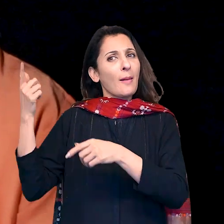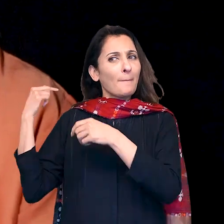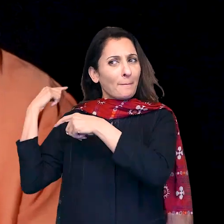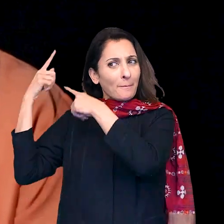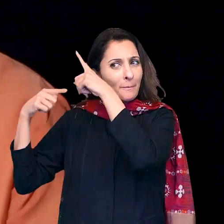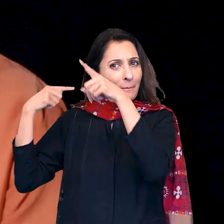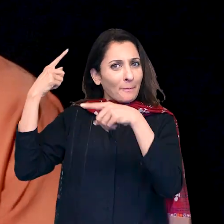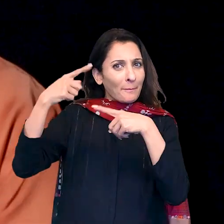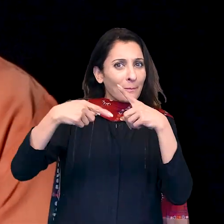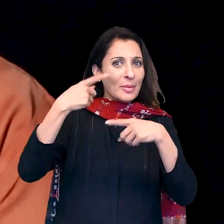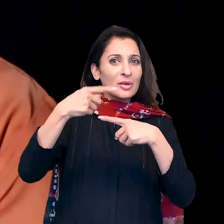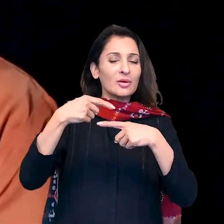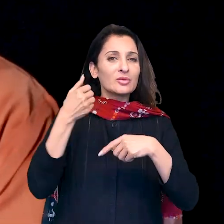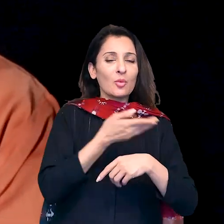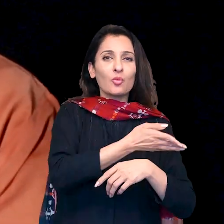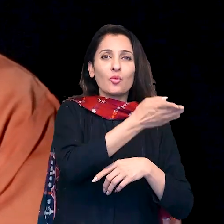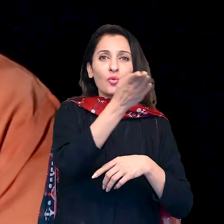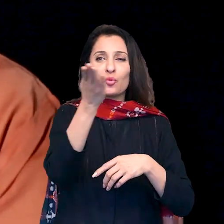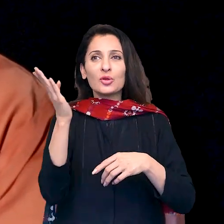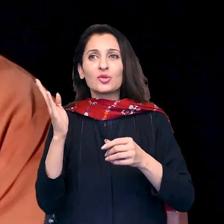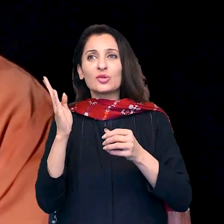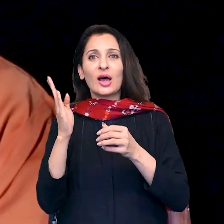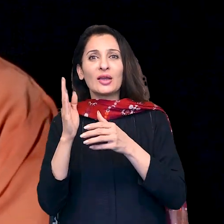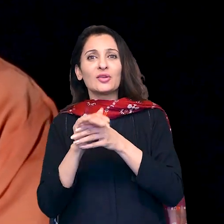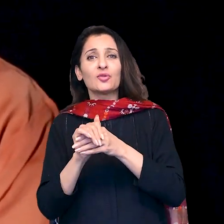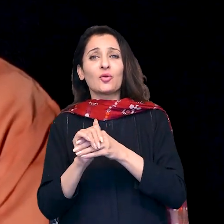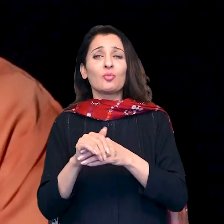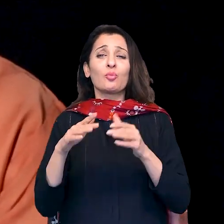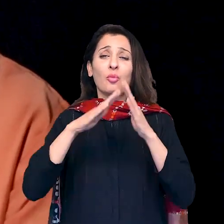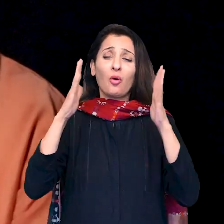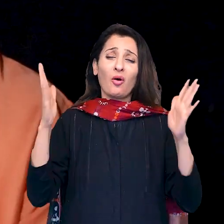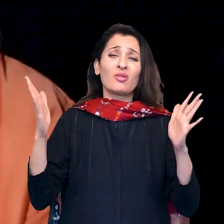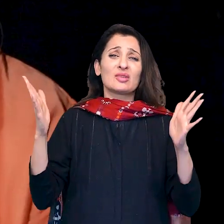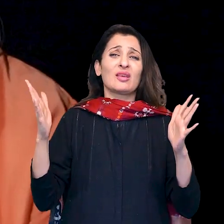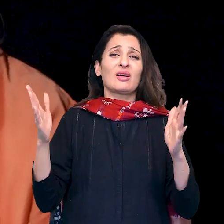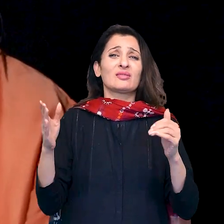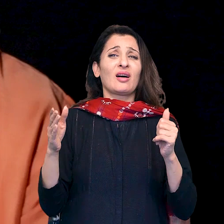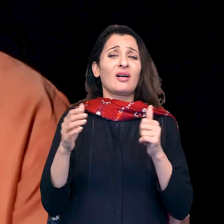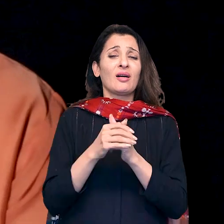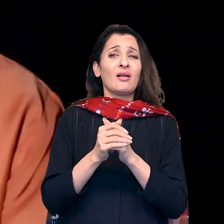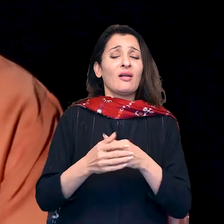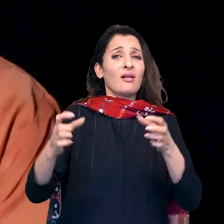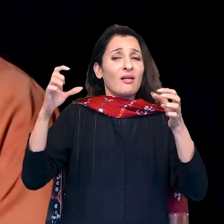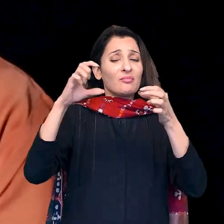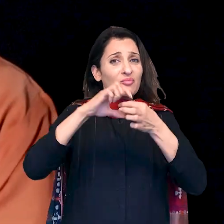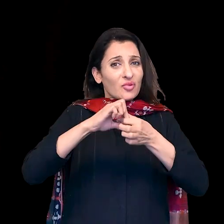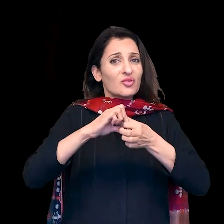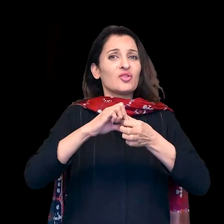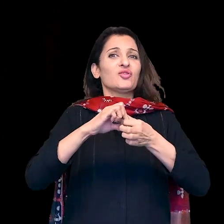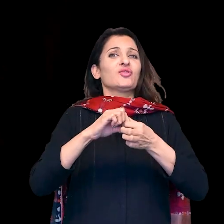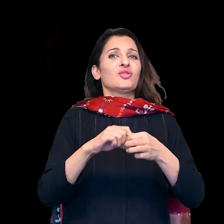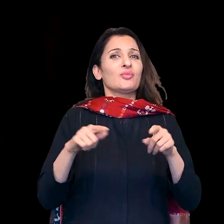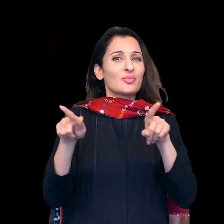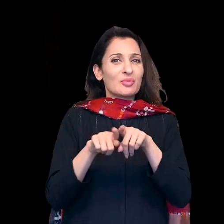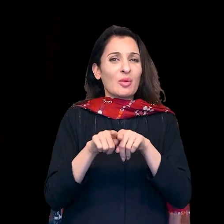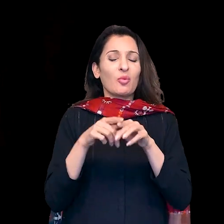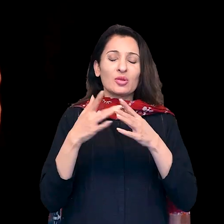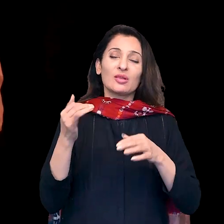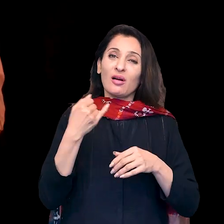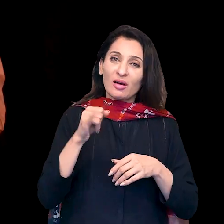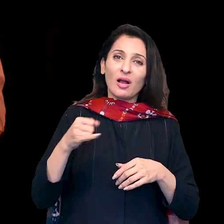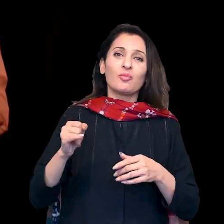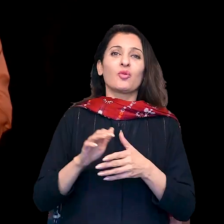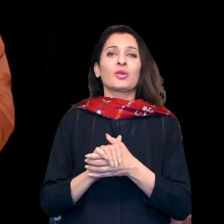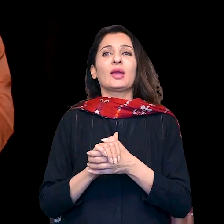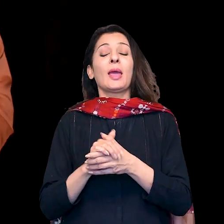years, our society and world at large has gone to a massive shift in terms of relationships. पहले जैसे लोगों